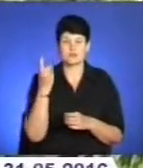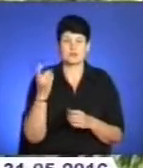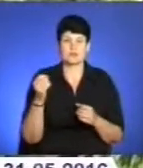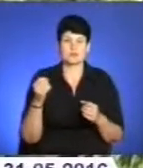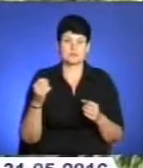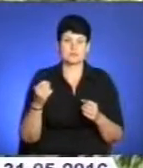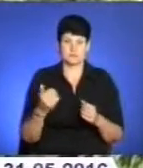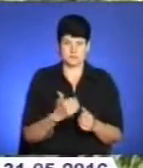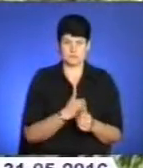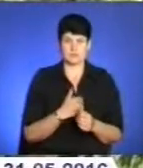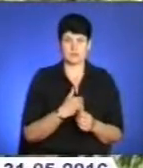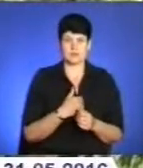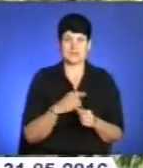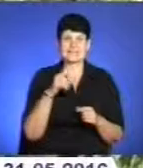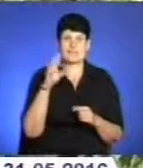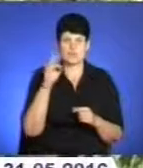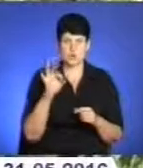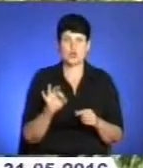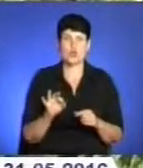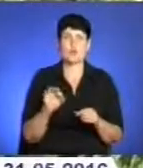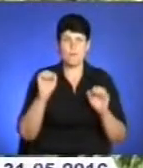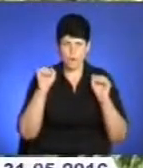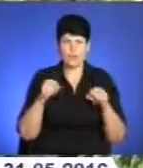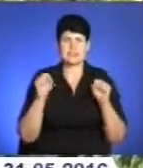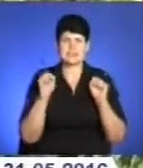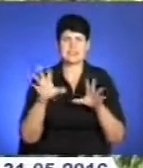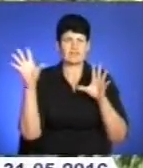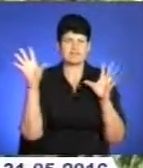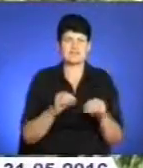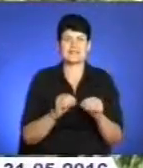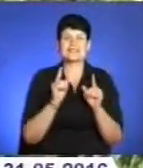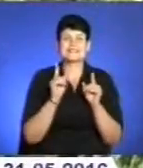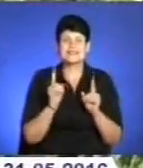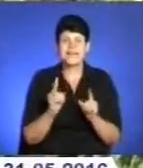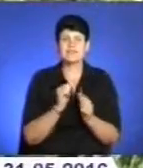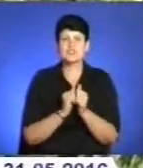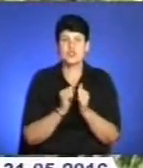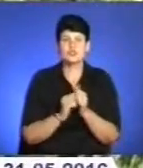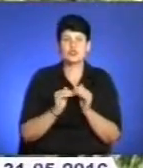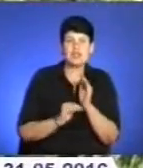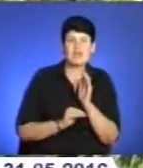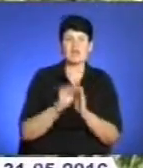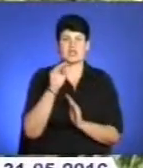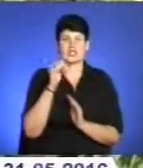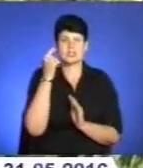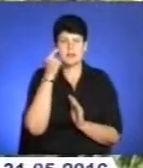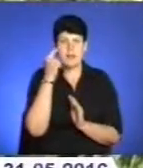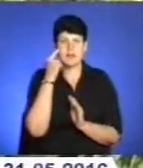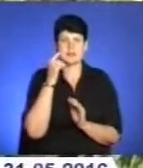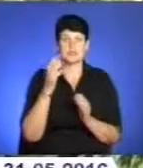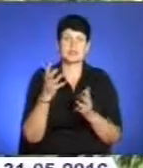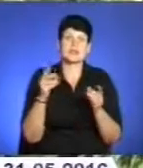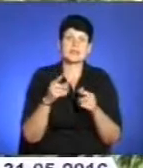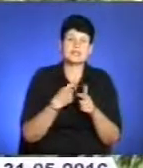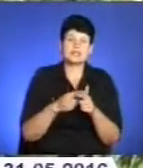підтвердила свою срібну медаль з обох предметів. Я здала державну підсумкову атестацію на 11